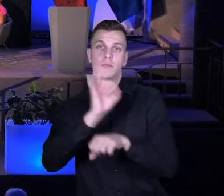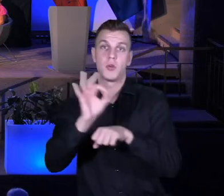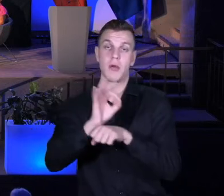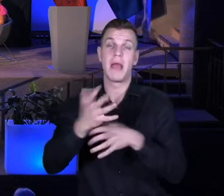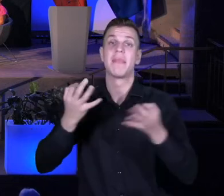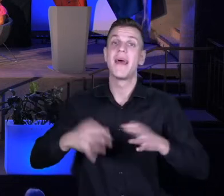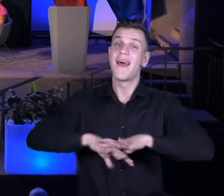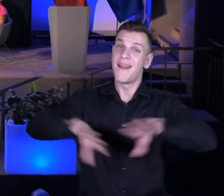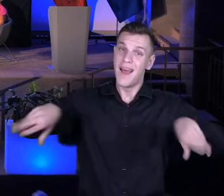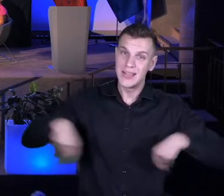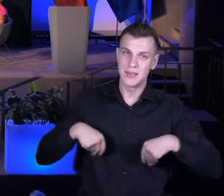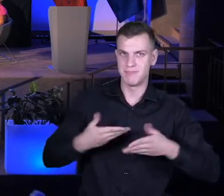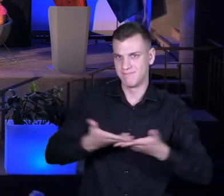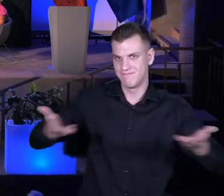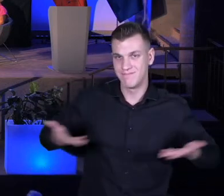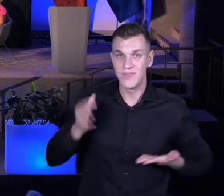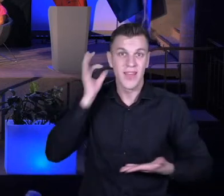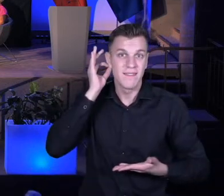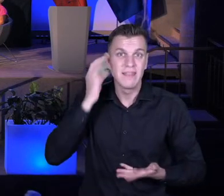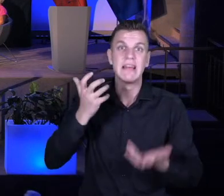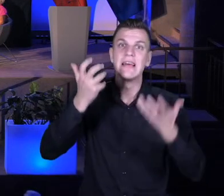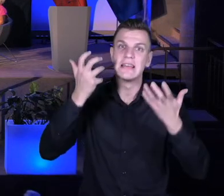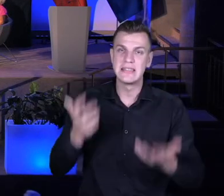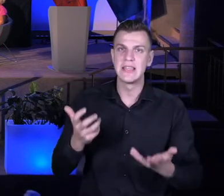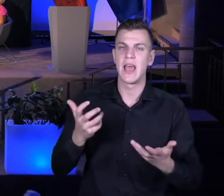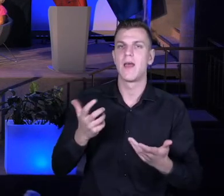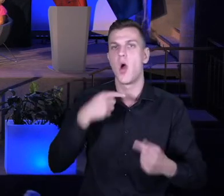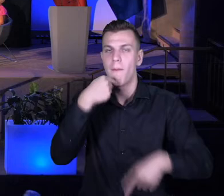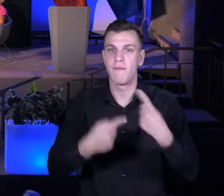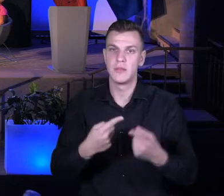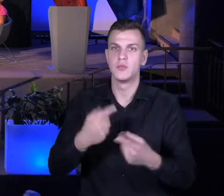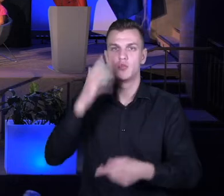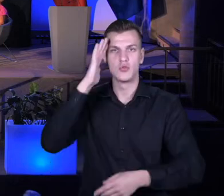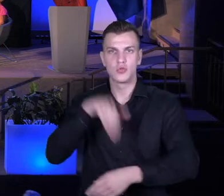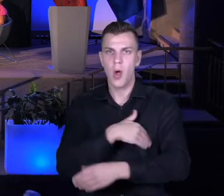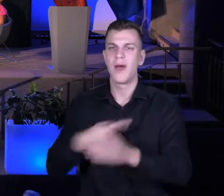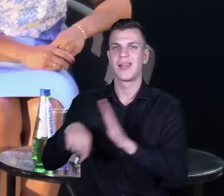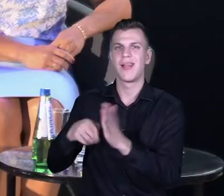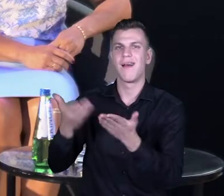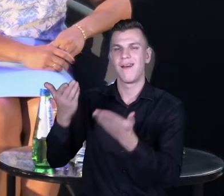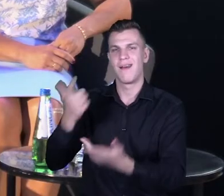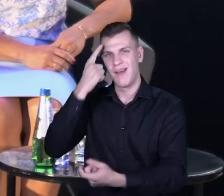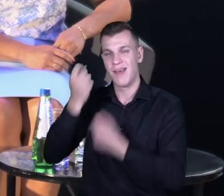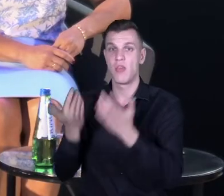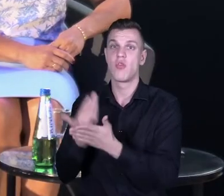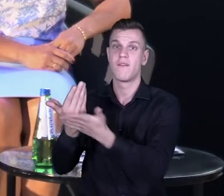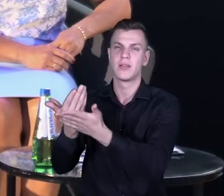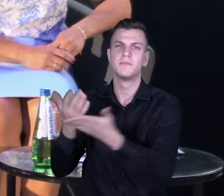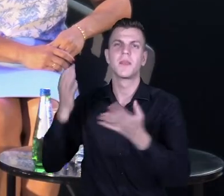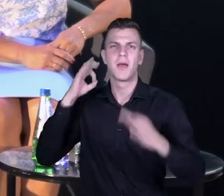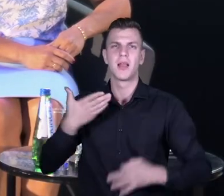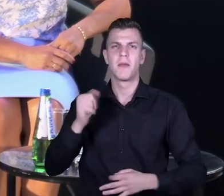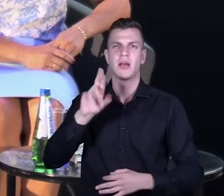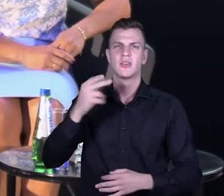chciałbyśmy podzielić się tym, czym Szkoła dla Innowatora dla nas jest, czy była. Bardzo serdecznie witam Marzenę Gendrę, która